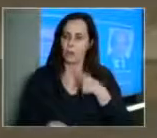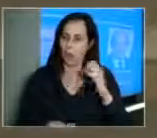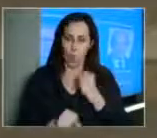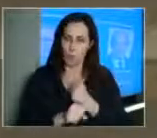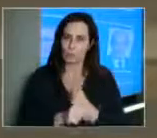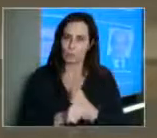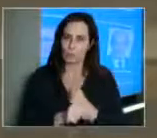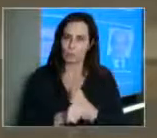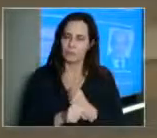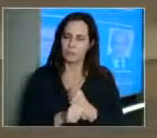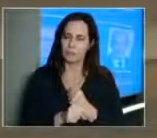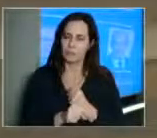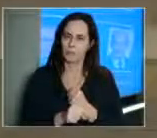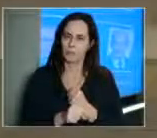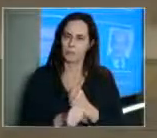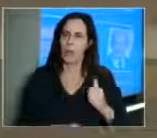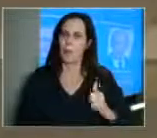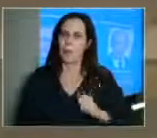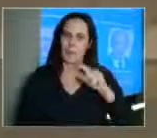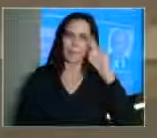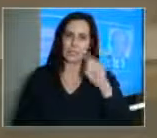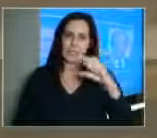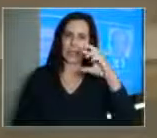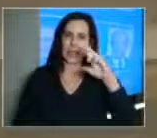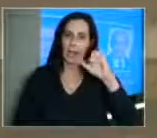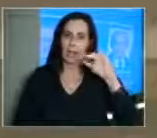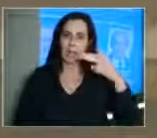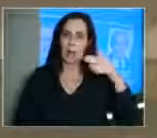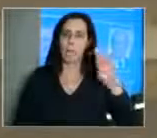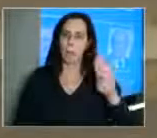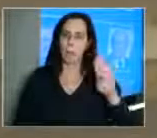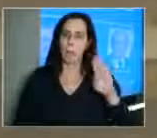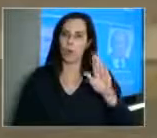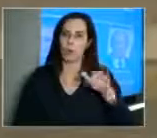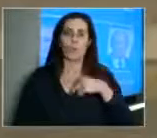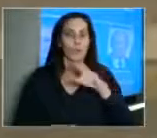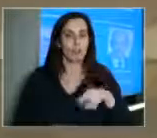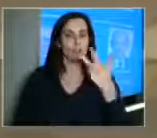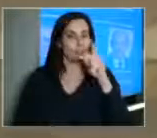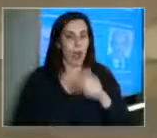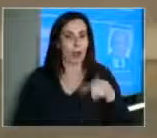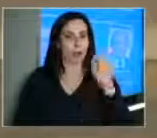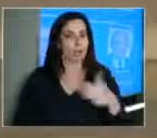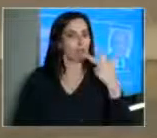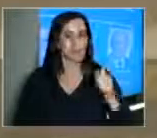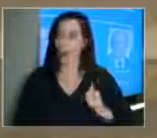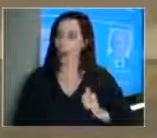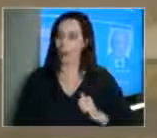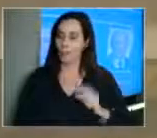עוסקים בחייל זכריה באומל, אלא עוסקים בשלושה אנשים, שלושה